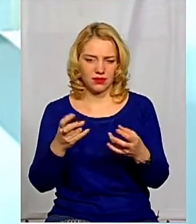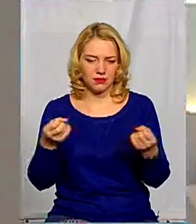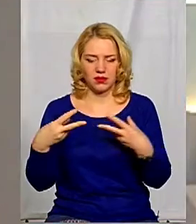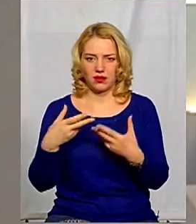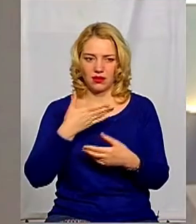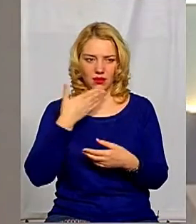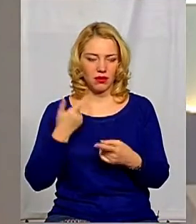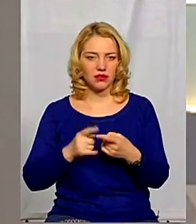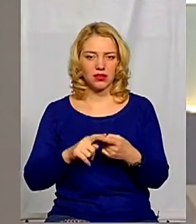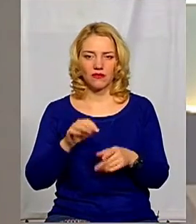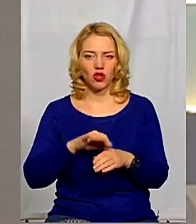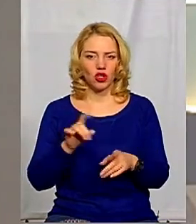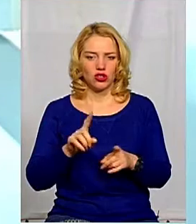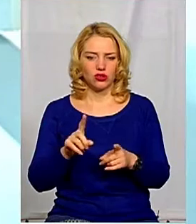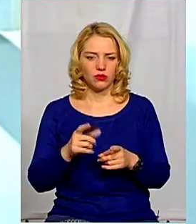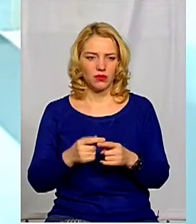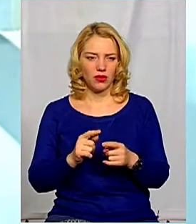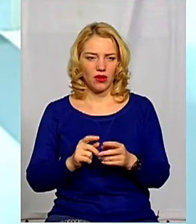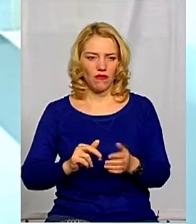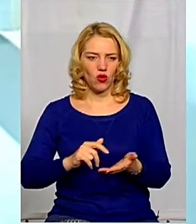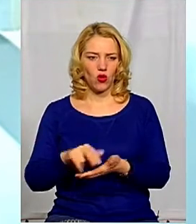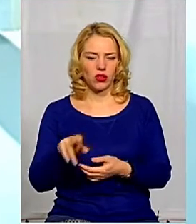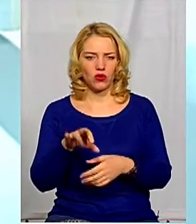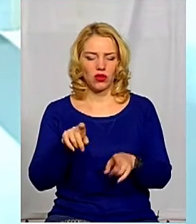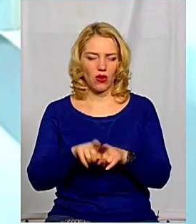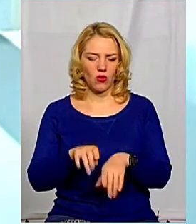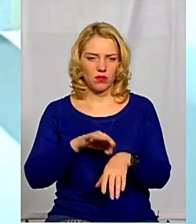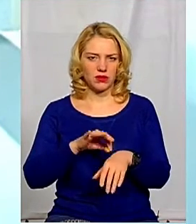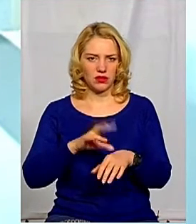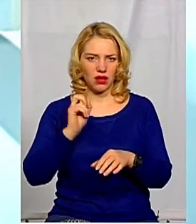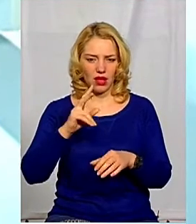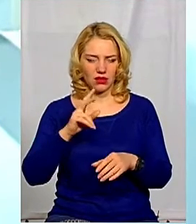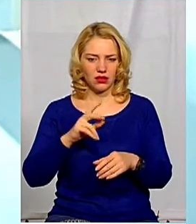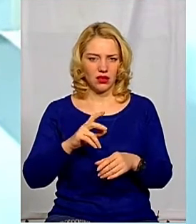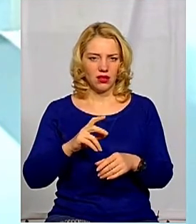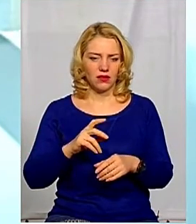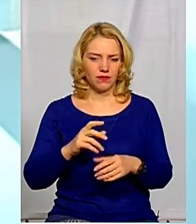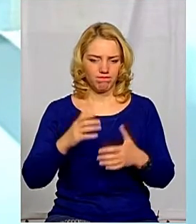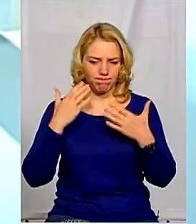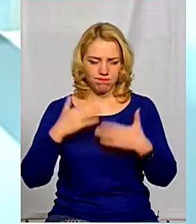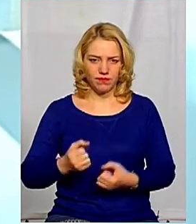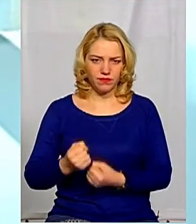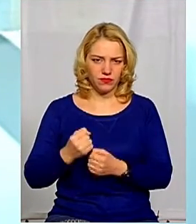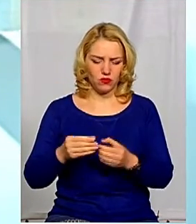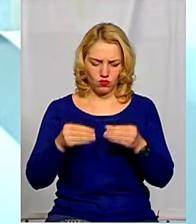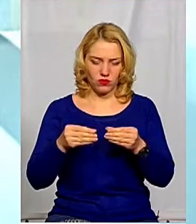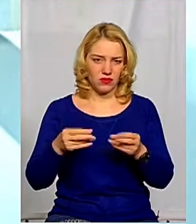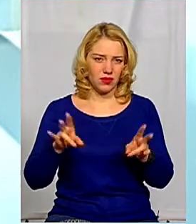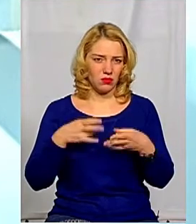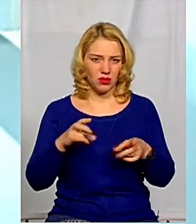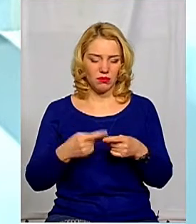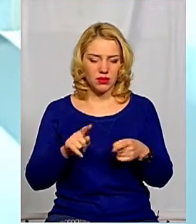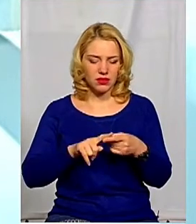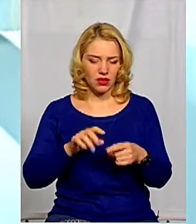хвороба ебола, щоб ходити, заходити до такого пацієнта в скафандрі. Це для цієї хвороби потрібно